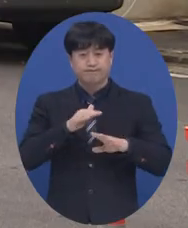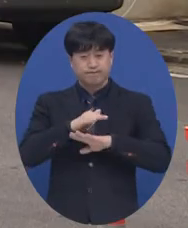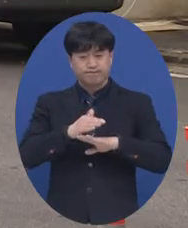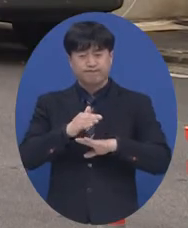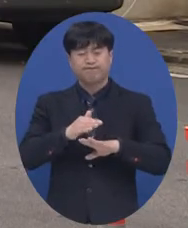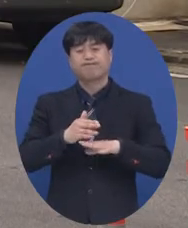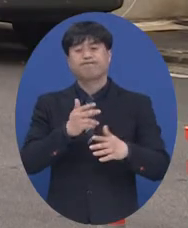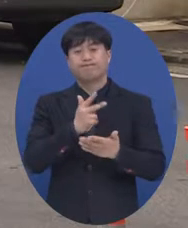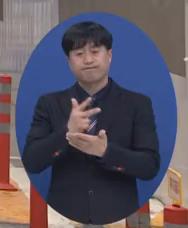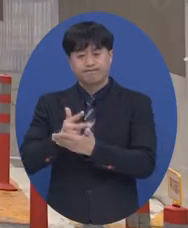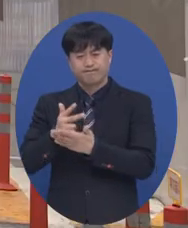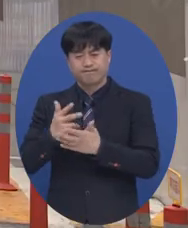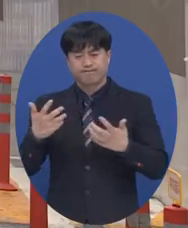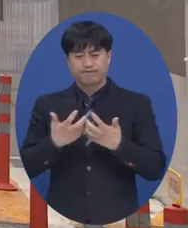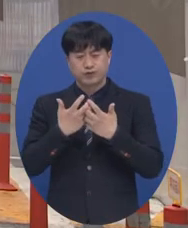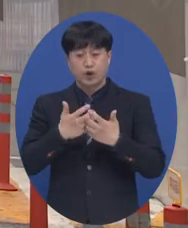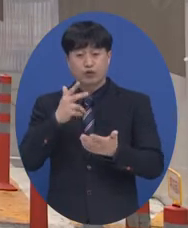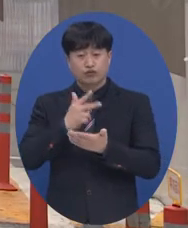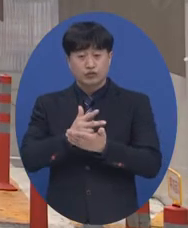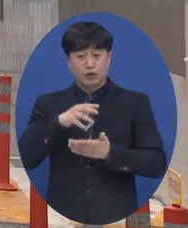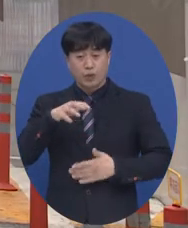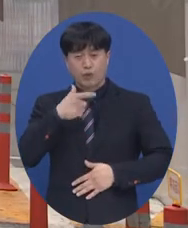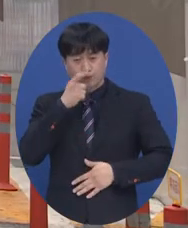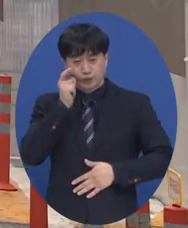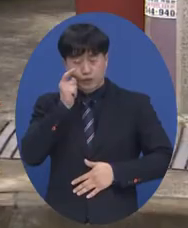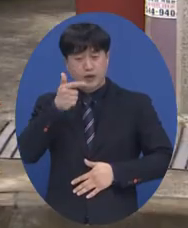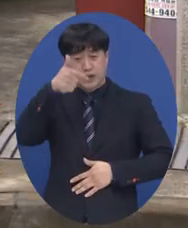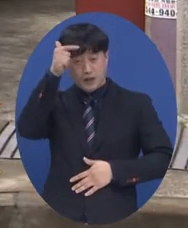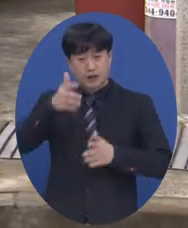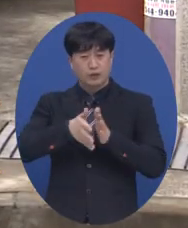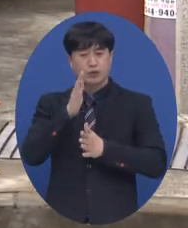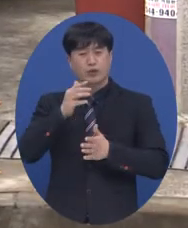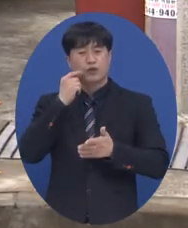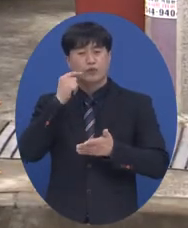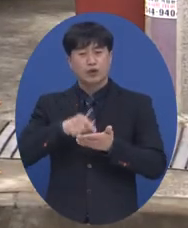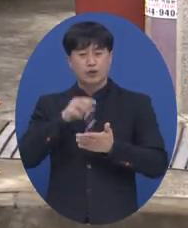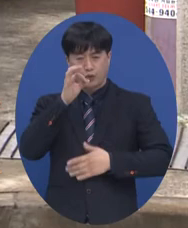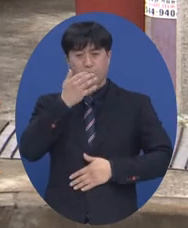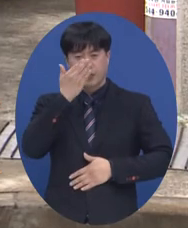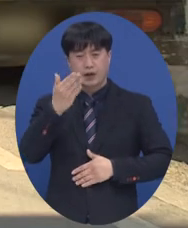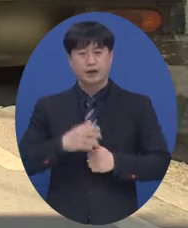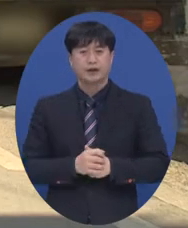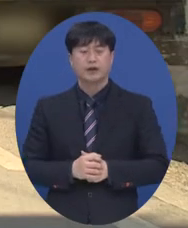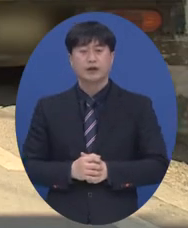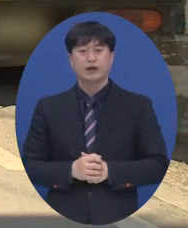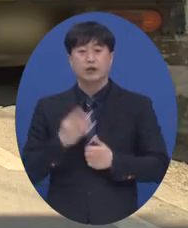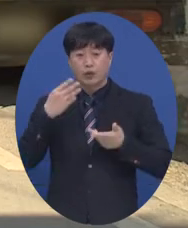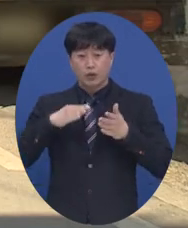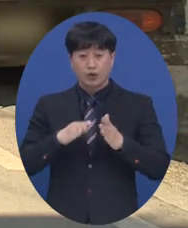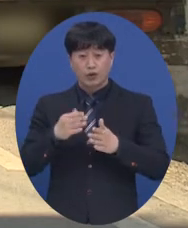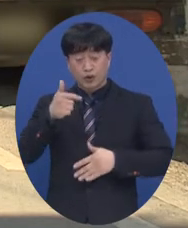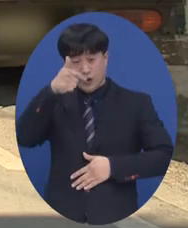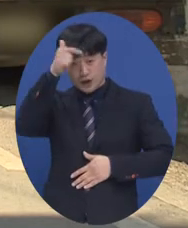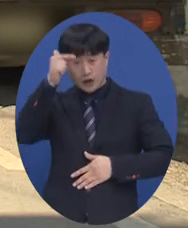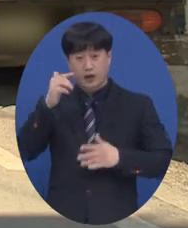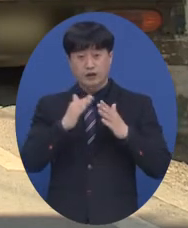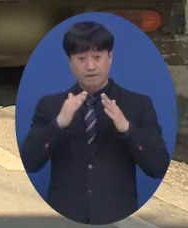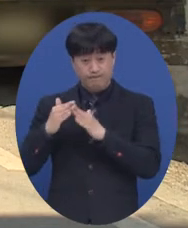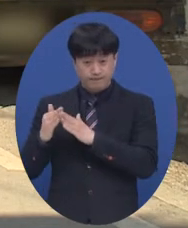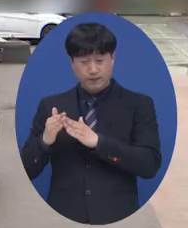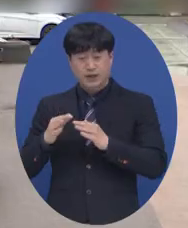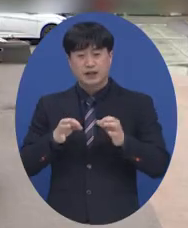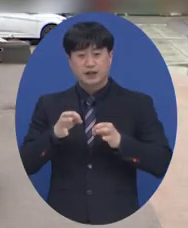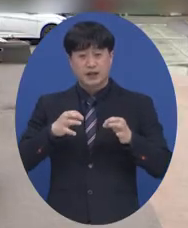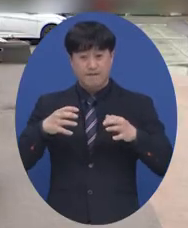주차돼 있습니다 주차장이 부족한 9 도심에서 흔히 볼 수 있는 충 경 경 의도가 노후 주택가 나